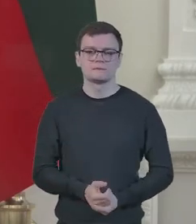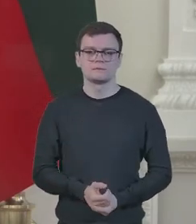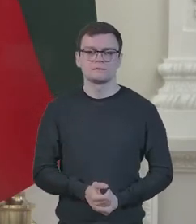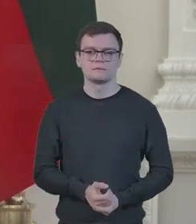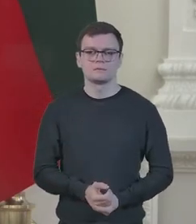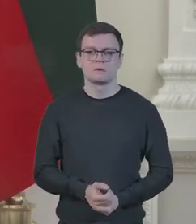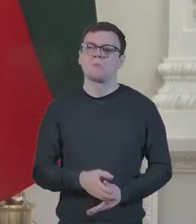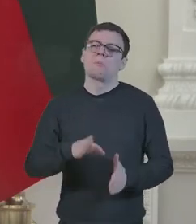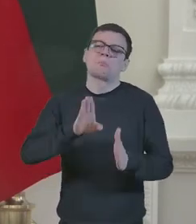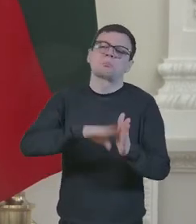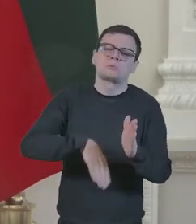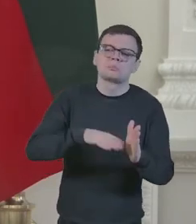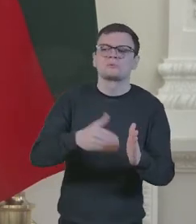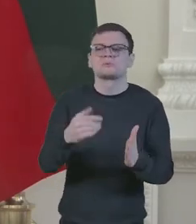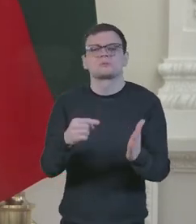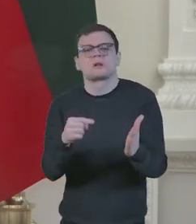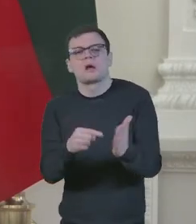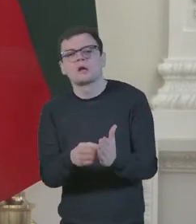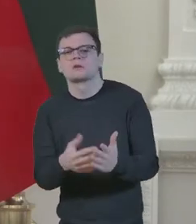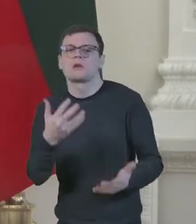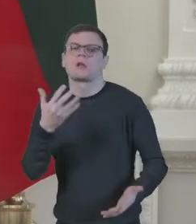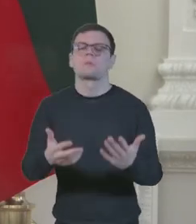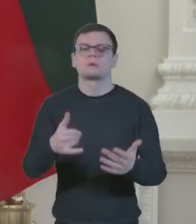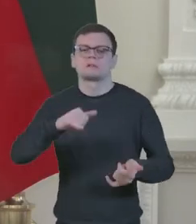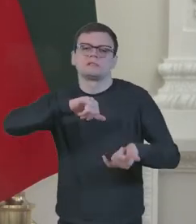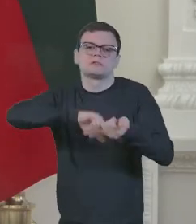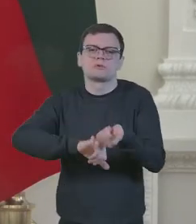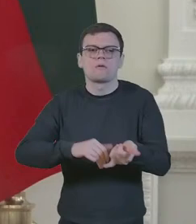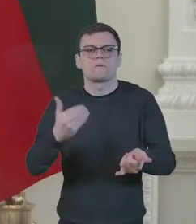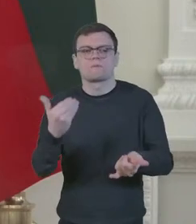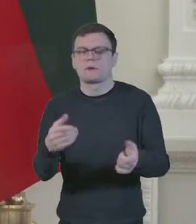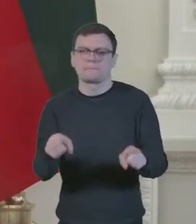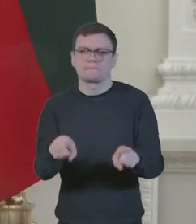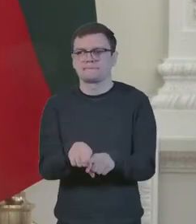nėra šiaip sau taškas, tai nėra šiaip sau istorinis